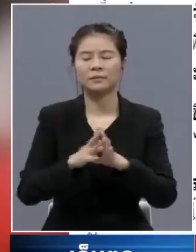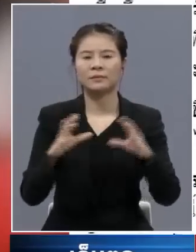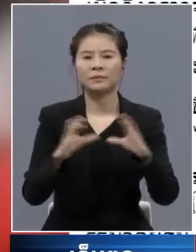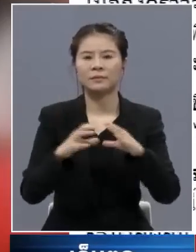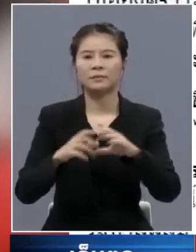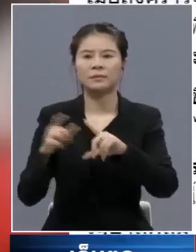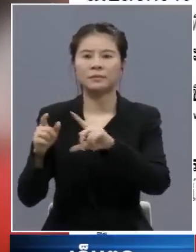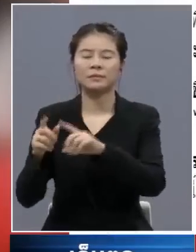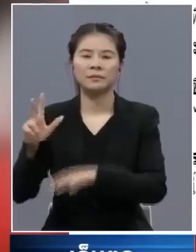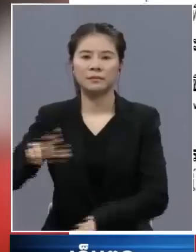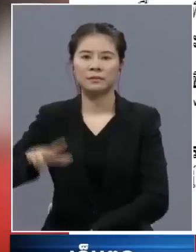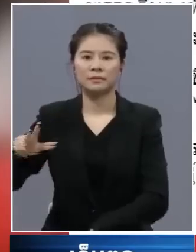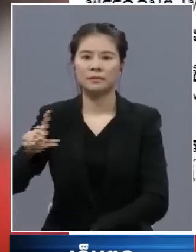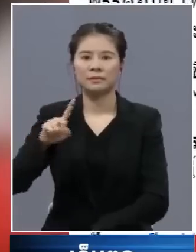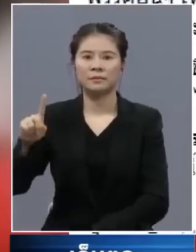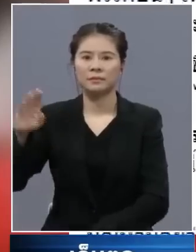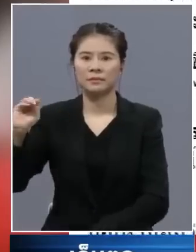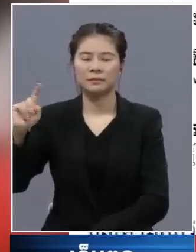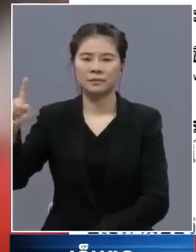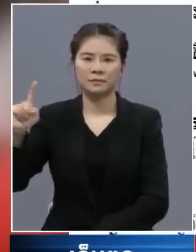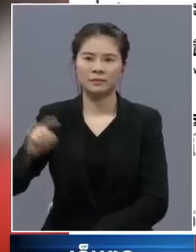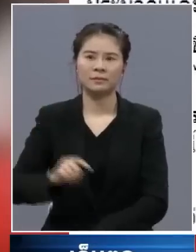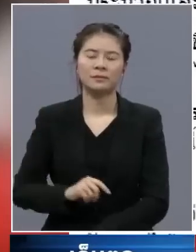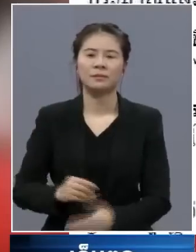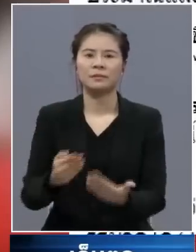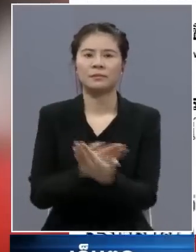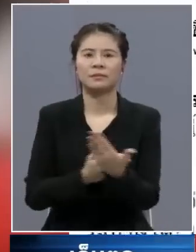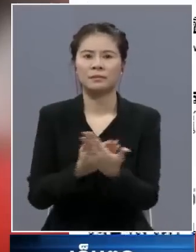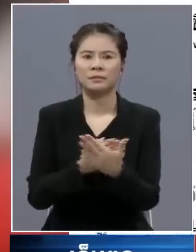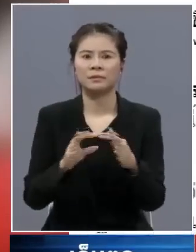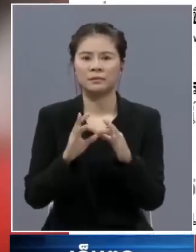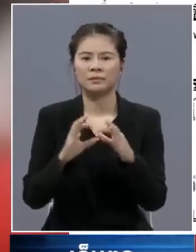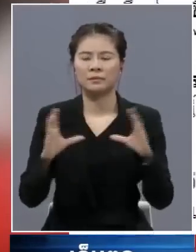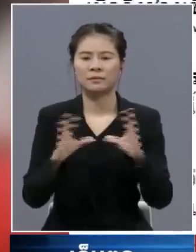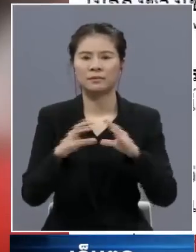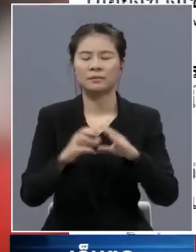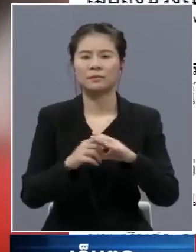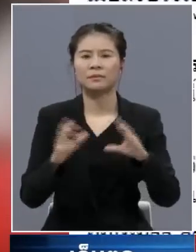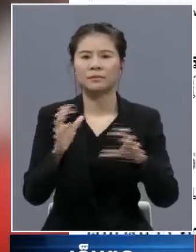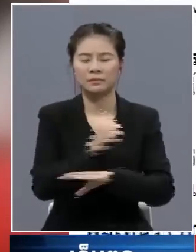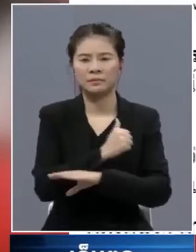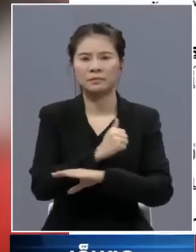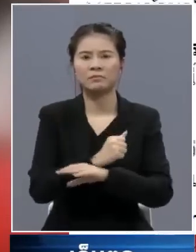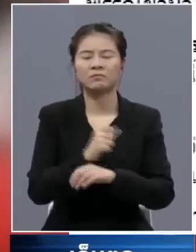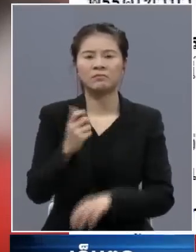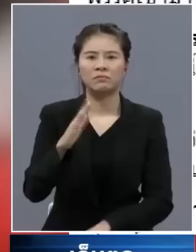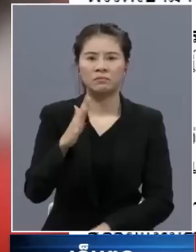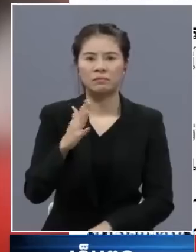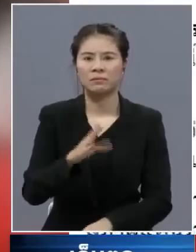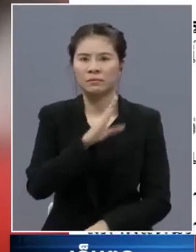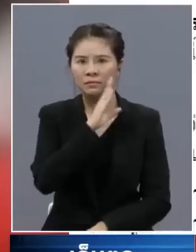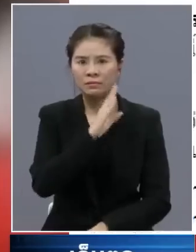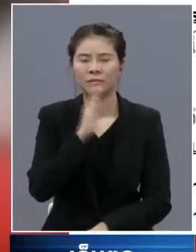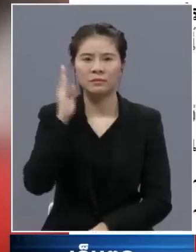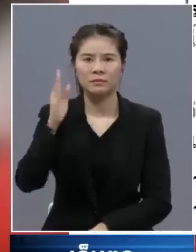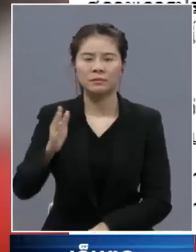ส.141คนเหตุการณ์เช่นนี้ไม่ค่อยปรากฏในวงการการเมืองและต่างประเทศเท่าไหร่นักหากพรรคก้าวไกลต้อง